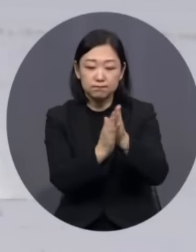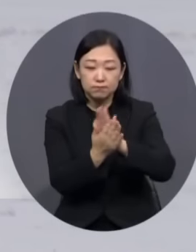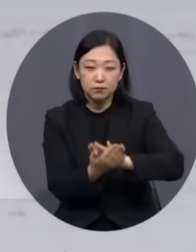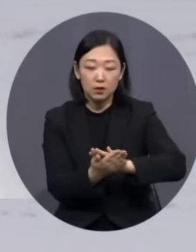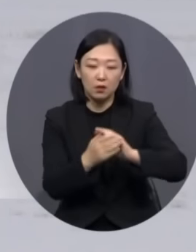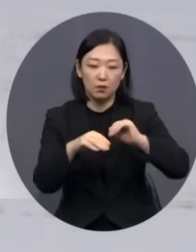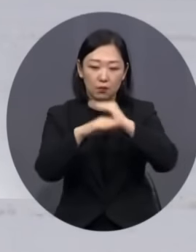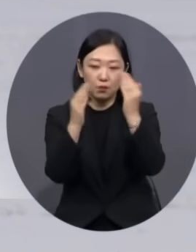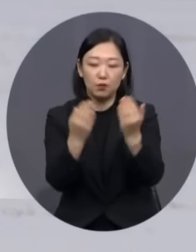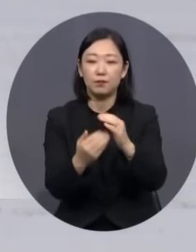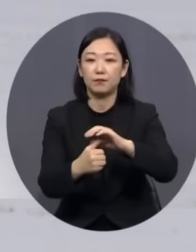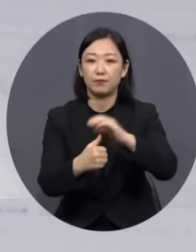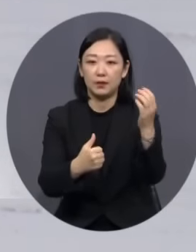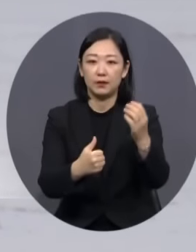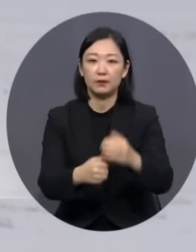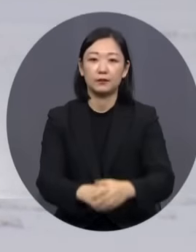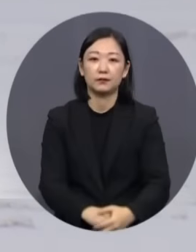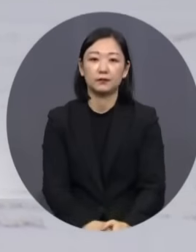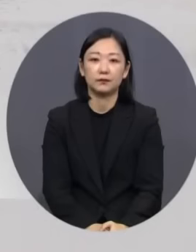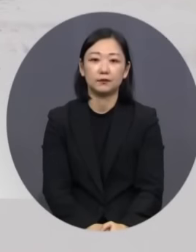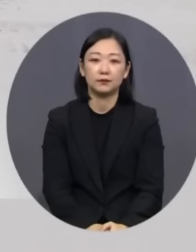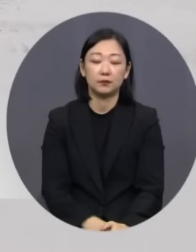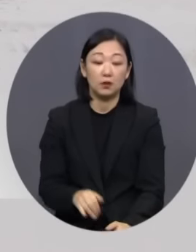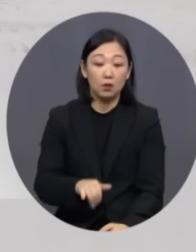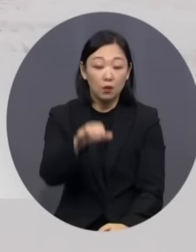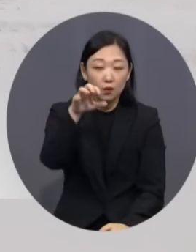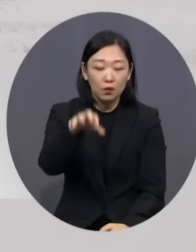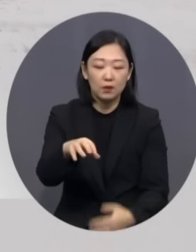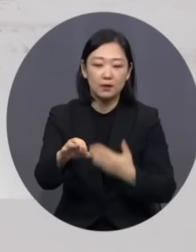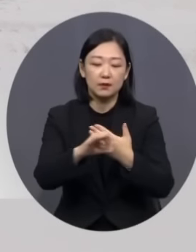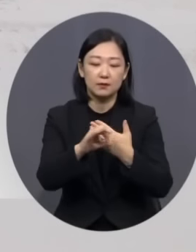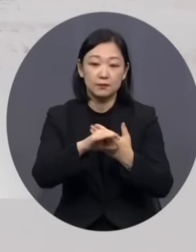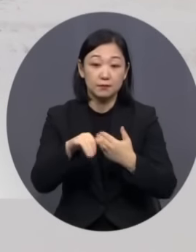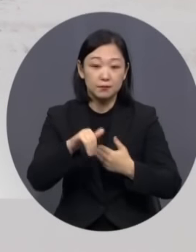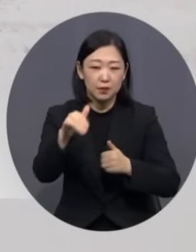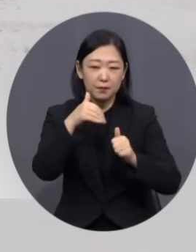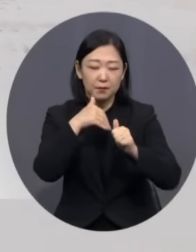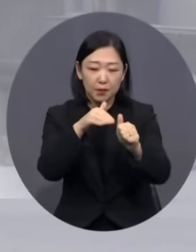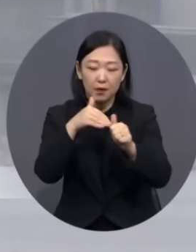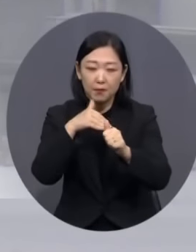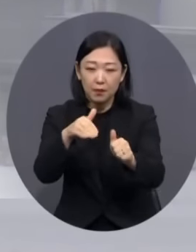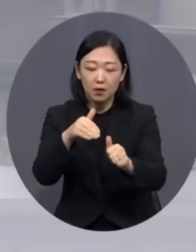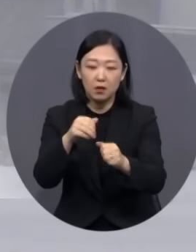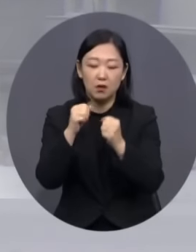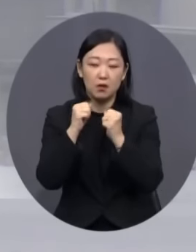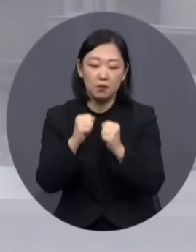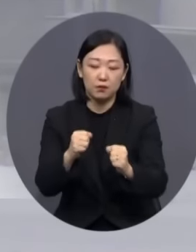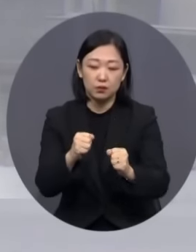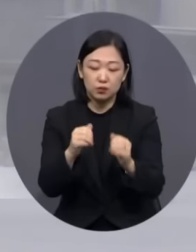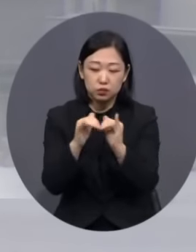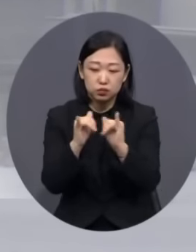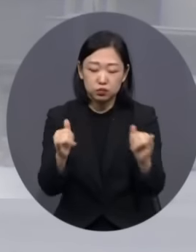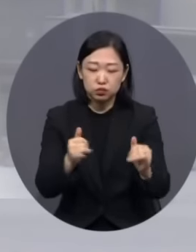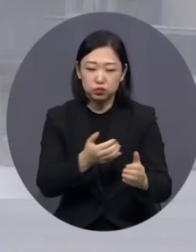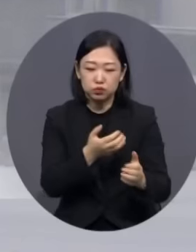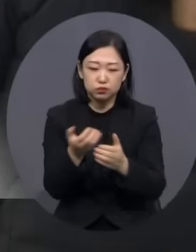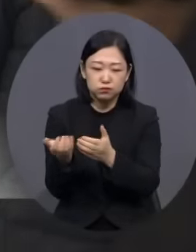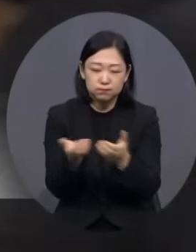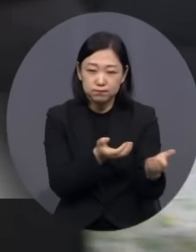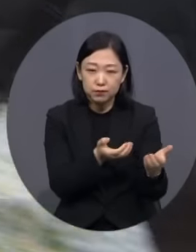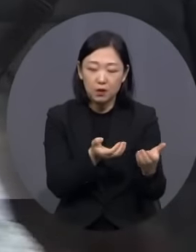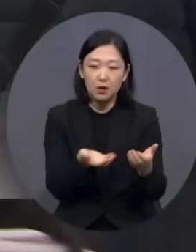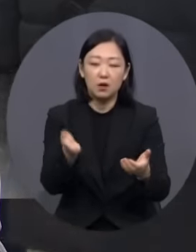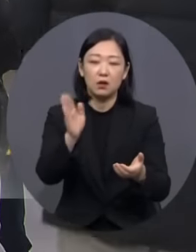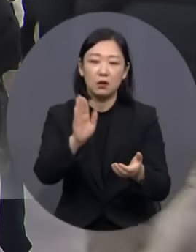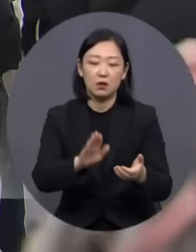경보도 모두 해제됐습니다. 항공사들은 임시편을 투입해 발이 묶인 승객들을 실어나르고 있지만 연이은 무더기